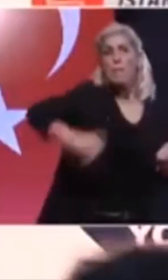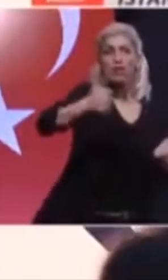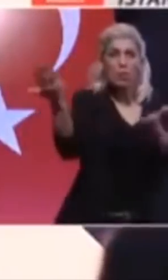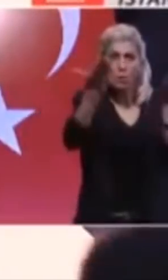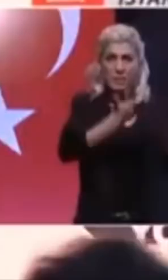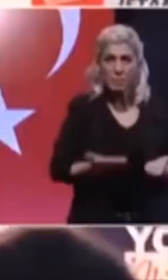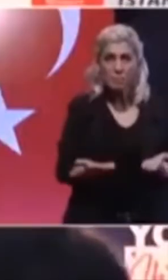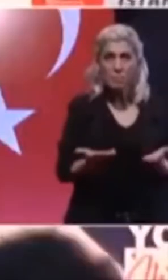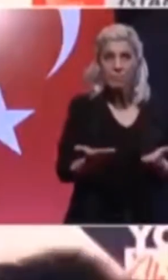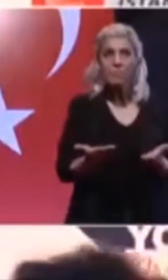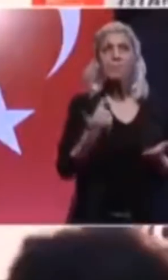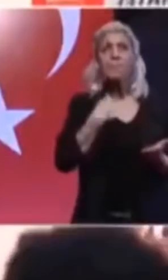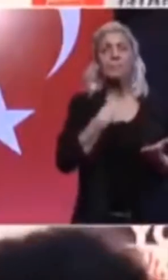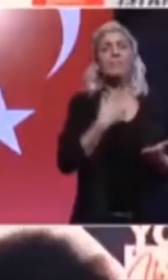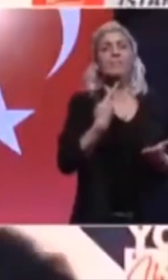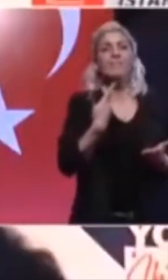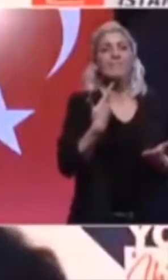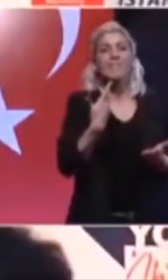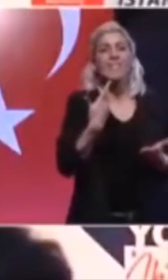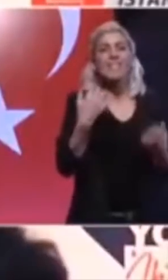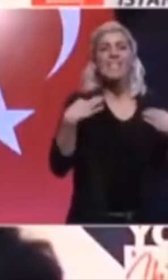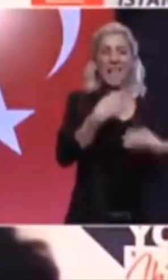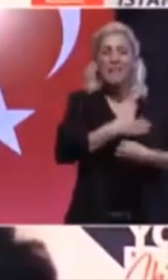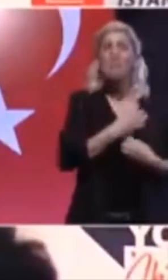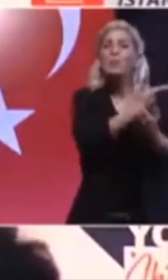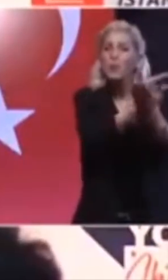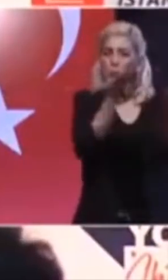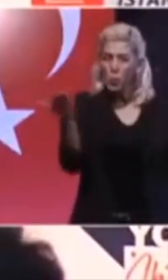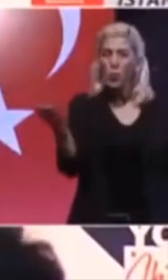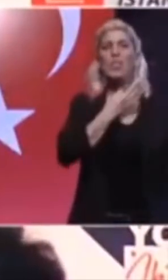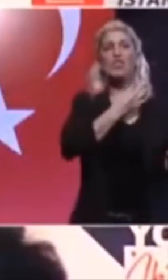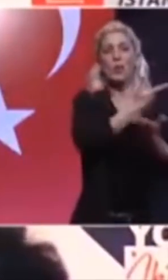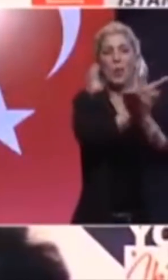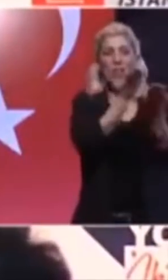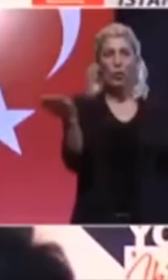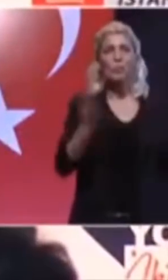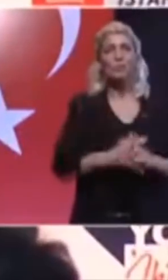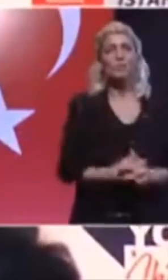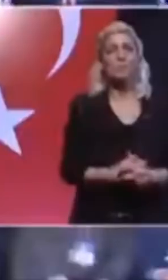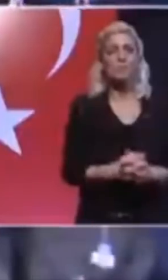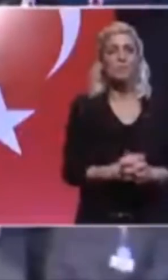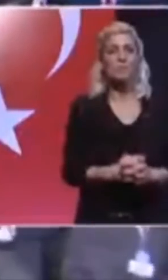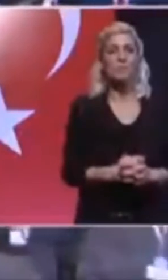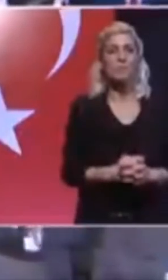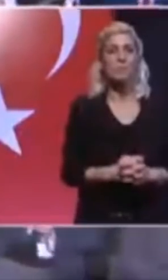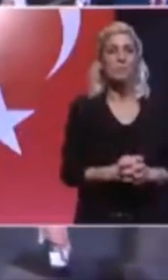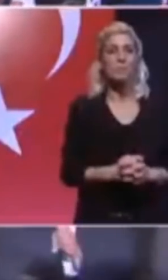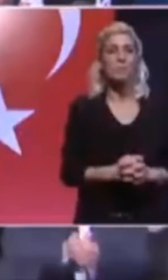başkanlarımıza minnet duyuyorum. Saygılarımı sunuyorum. Teşekkür ediyorum.